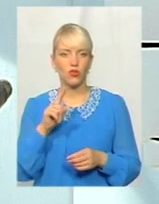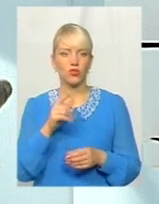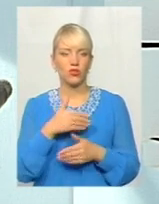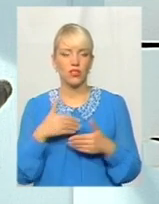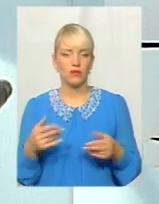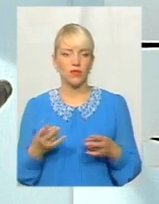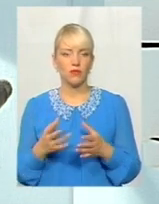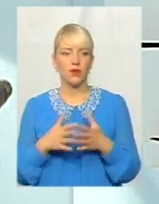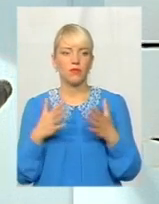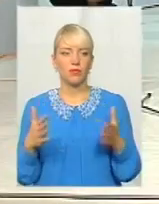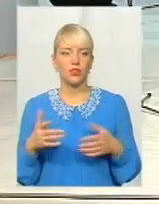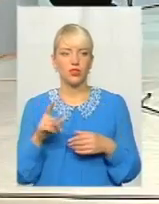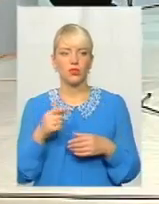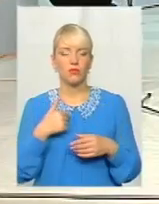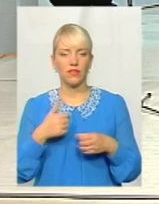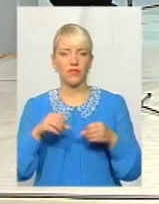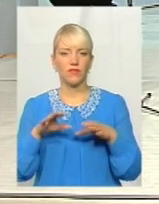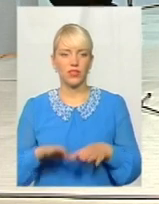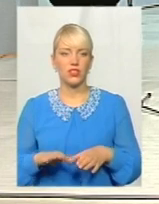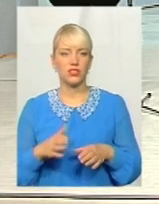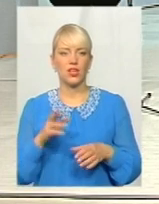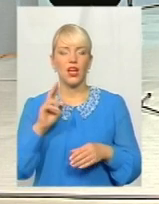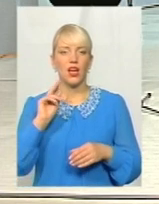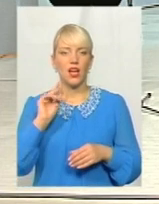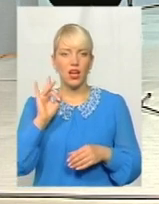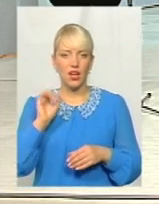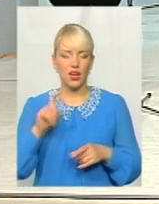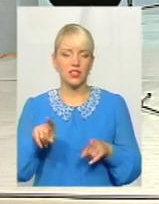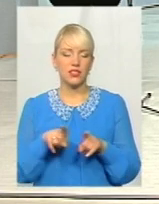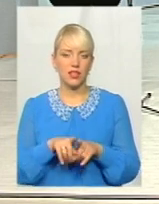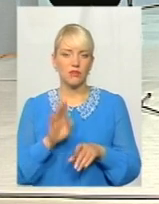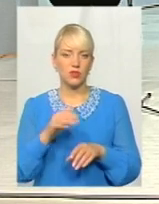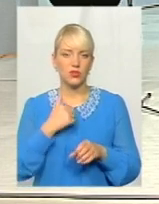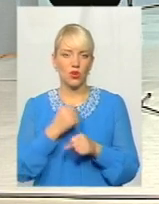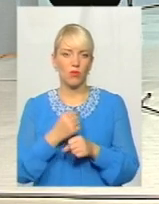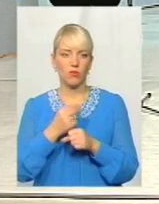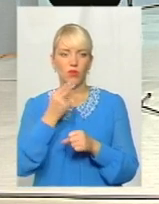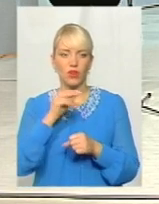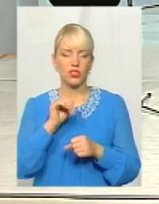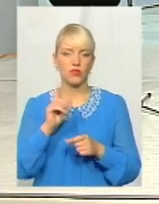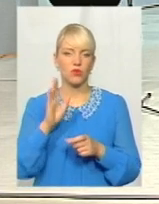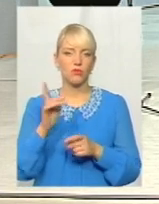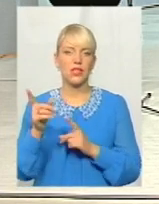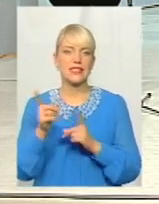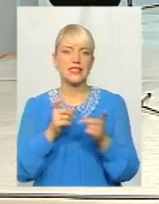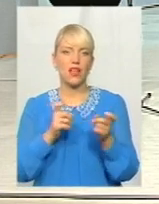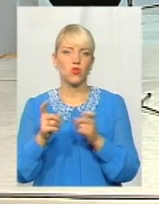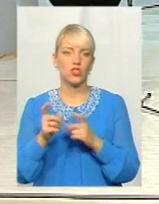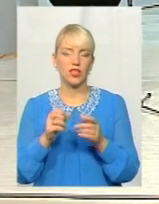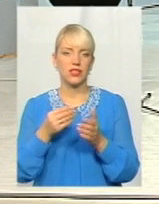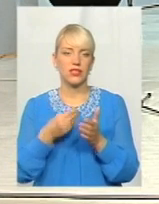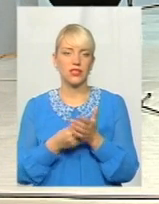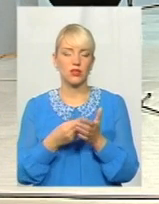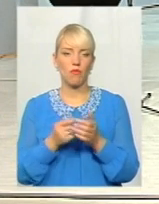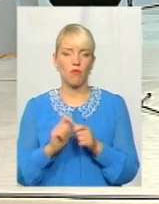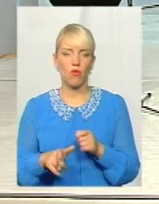треба більше, ми просто вирішили, раз ми виграли, ми зробимо краще і будуть залучати спонсора. Тобто навіть якщо 1000 гривень не